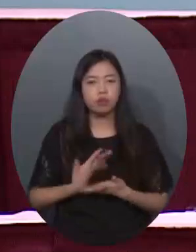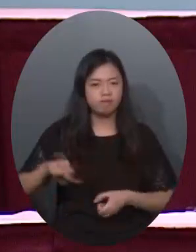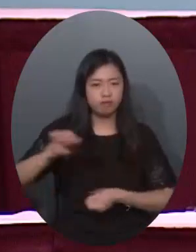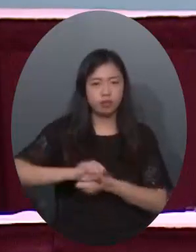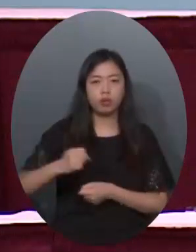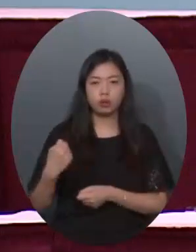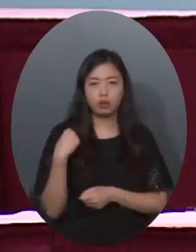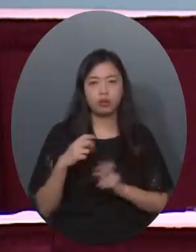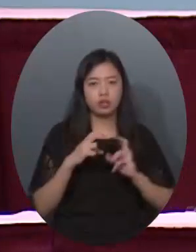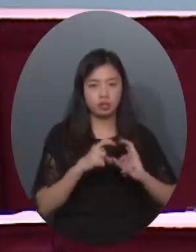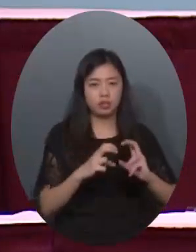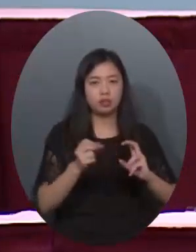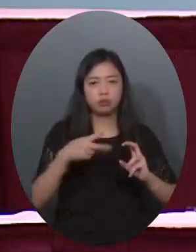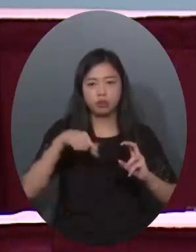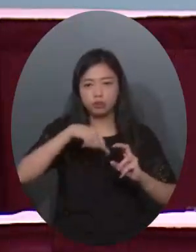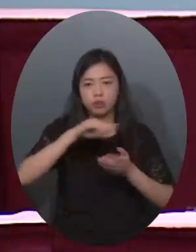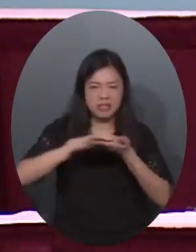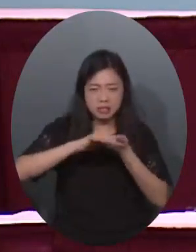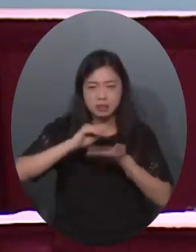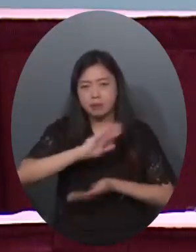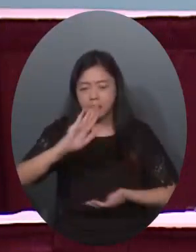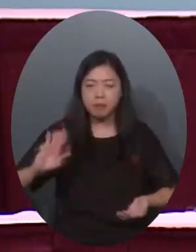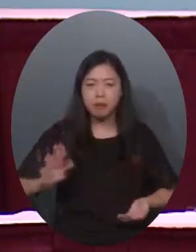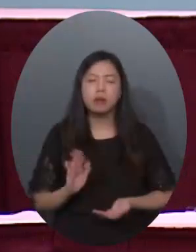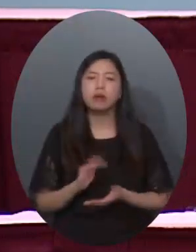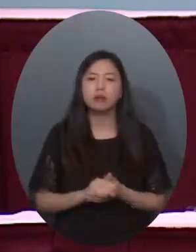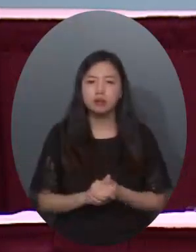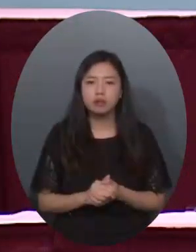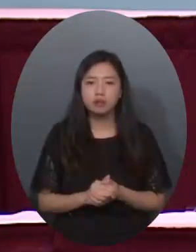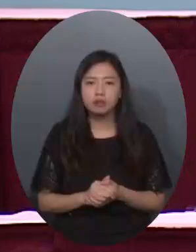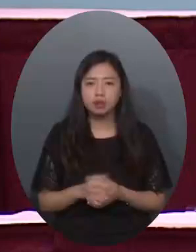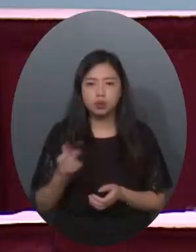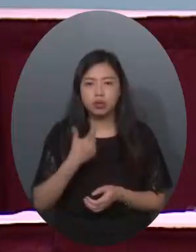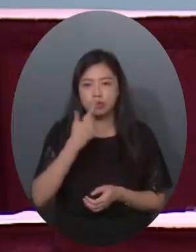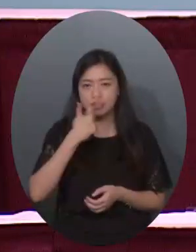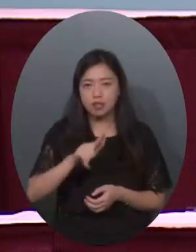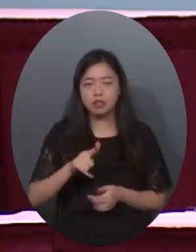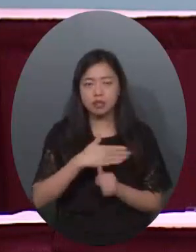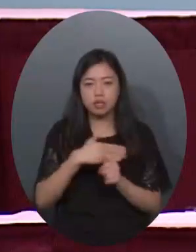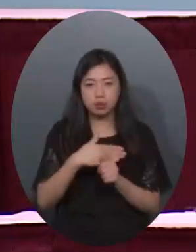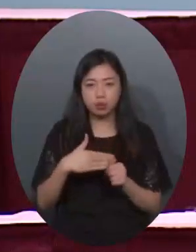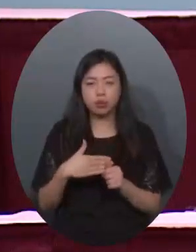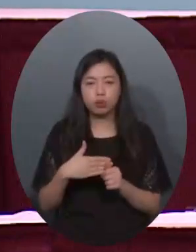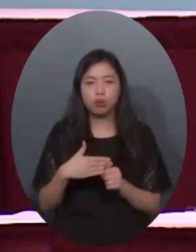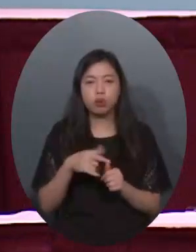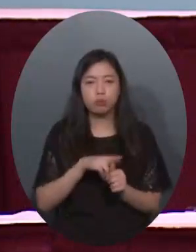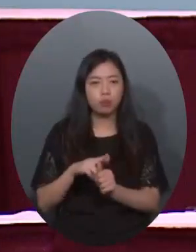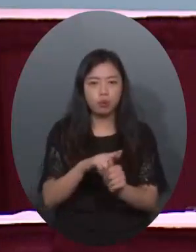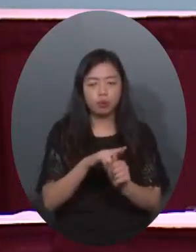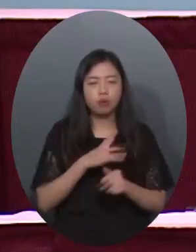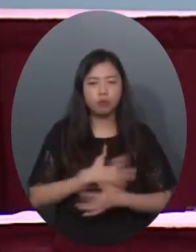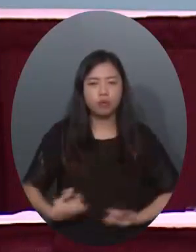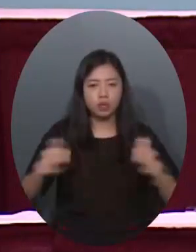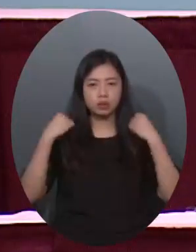列車和鐵路設施的清潔工作，並採用創新的消毒技術來保障公眾健